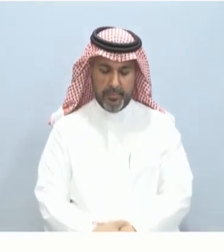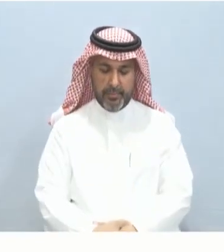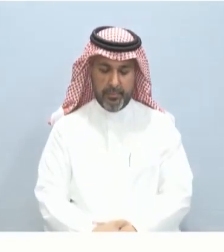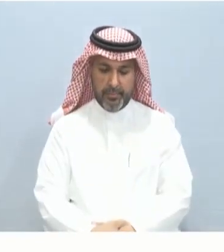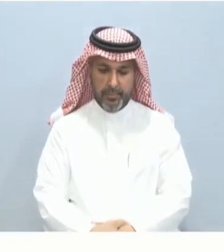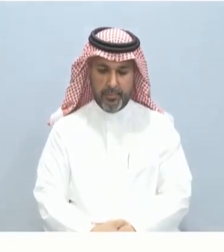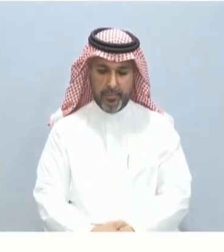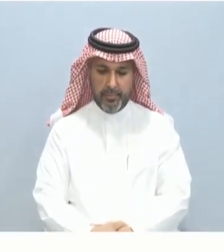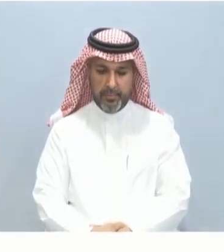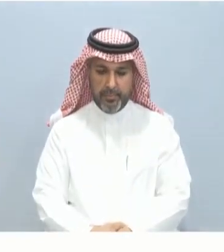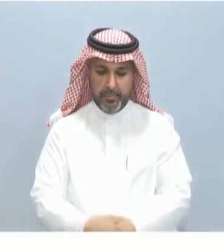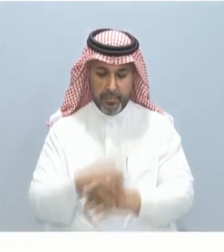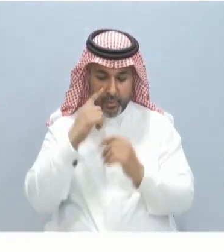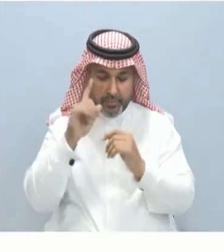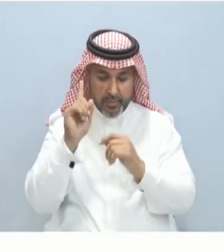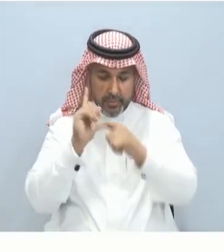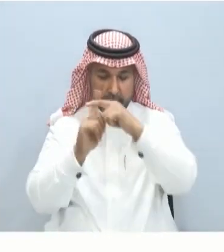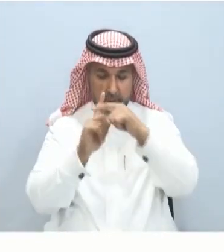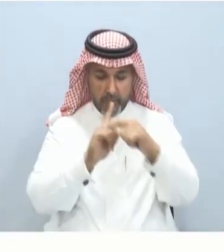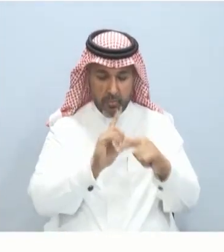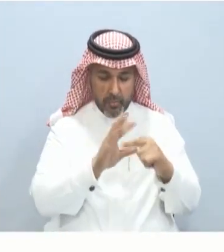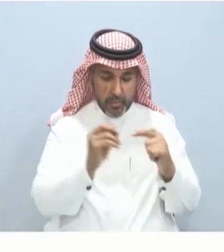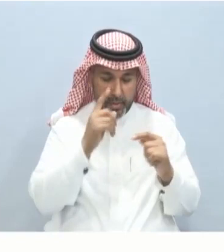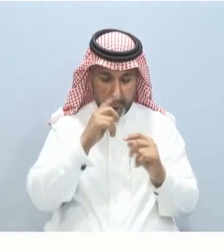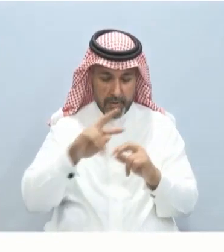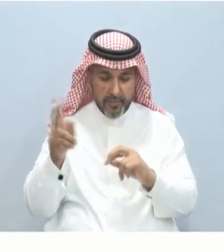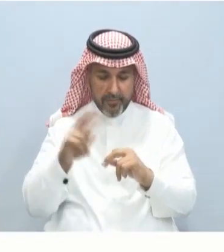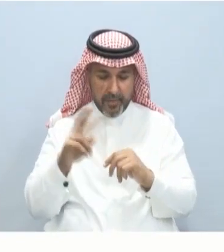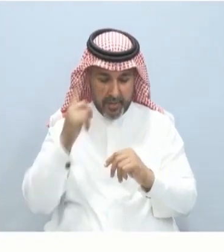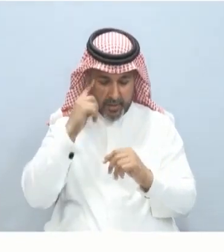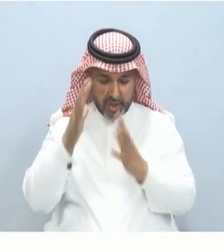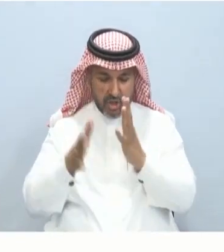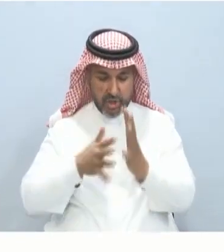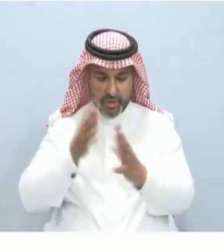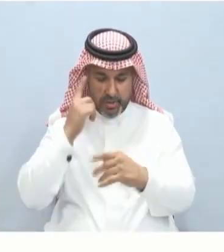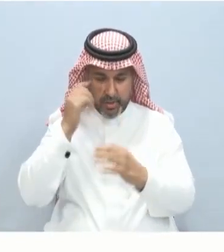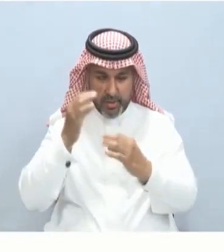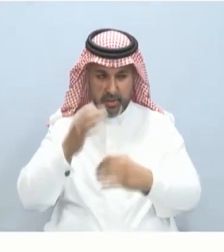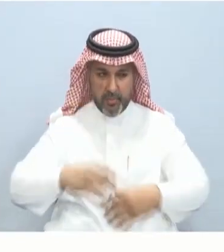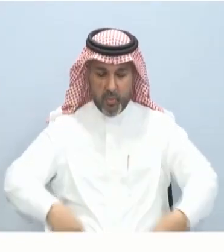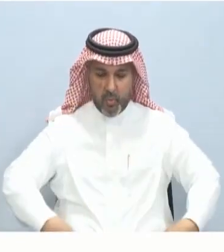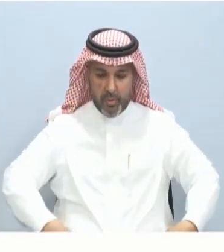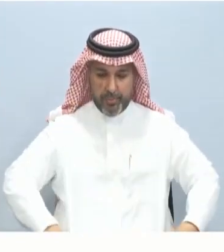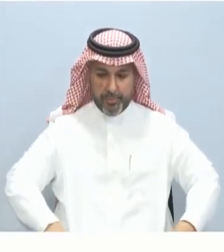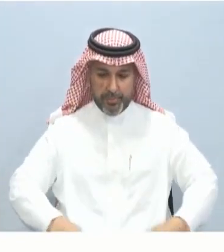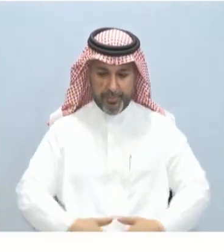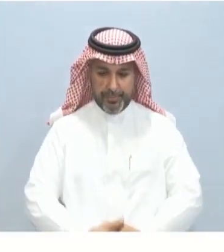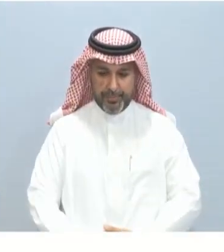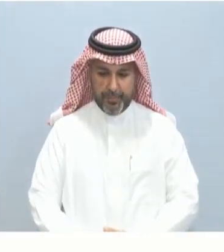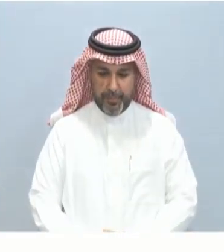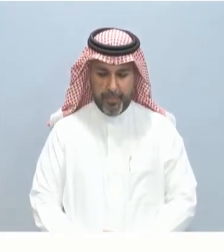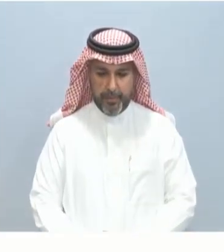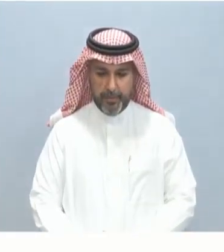في باء وهذا ايضا يسمى مربع كامل اكتملت فيه الحدود الثلاث ايضا